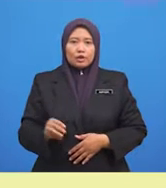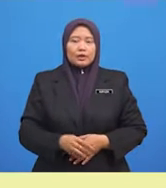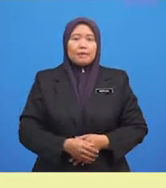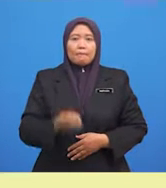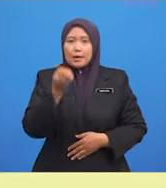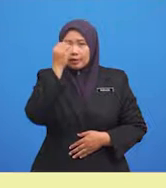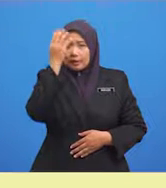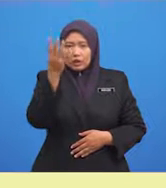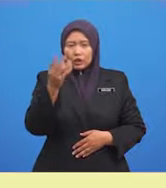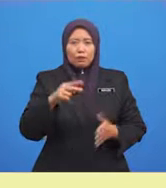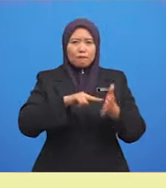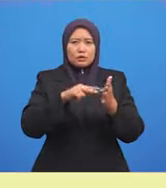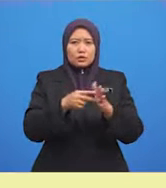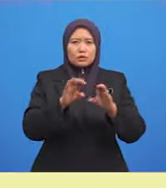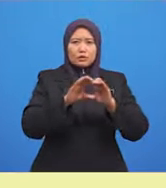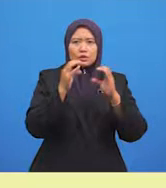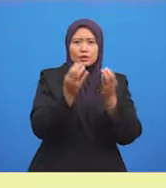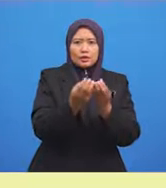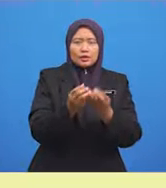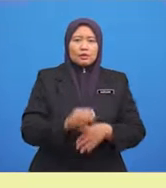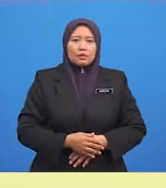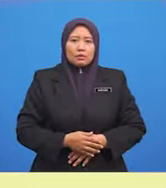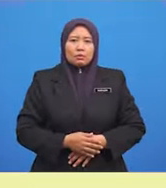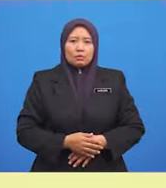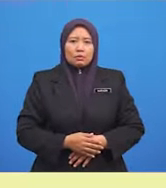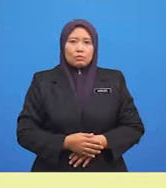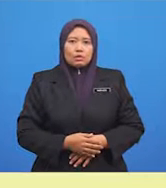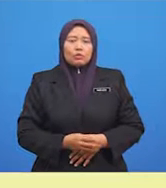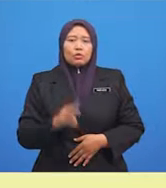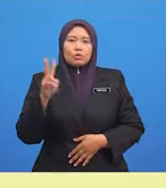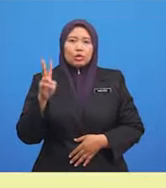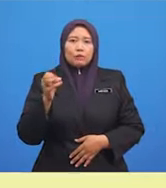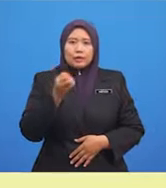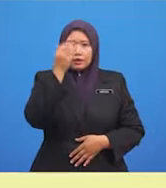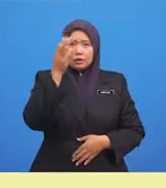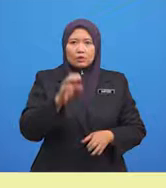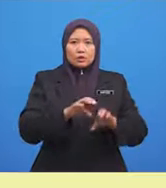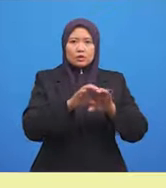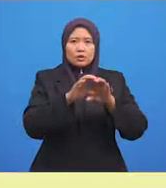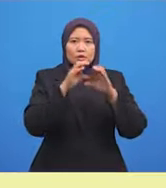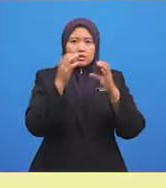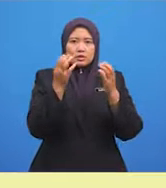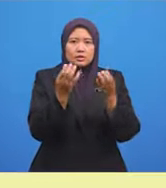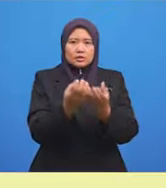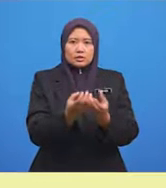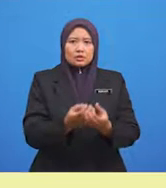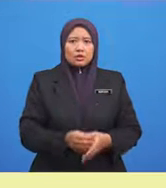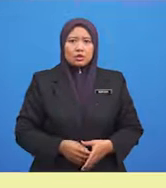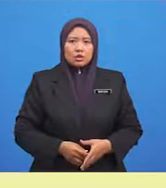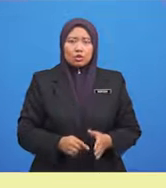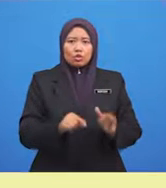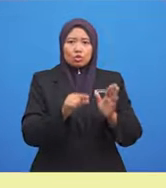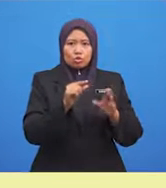menghuraikan suatu set dengan menggunakan perihalan, penyenaraian dan tata